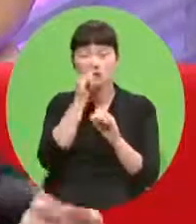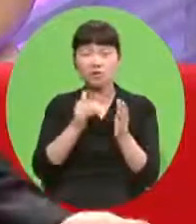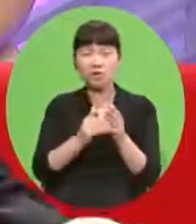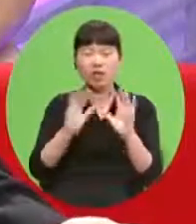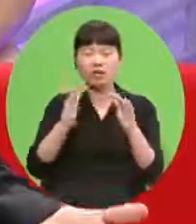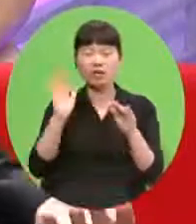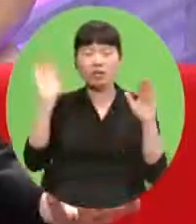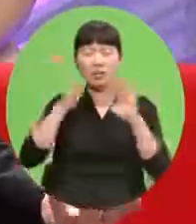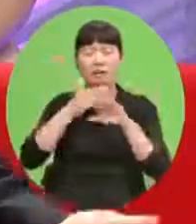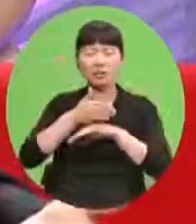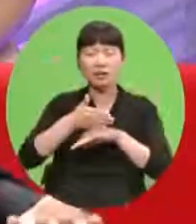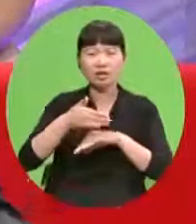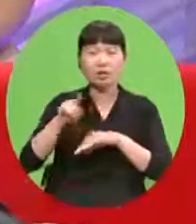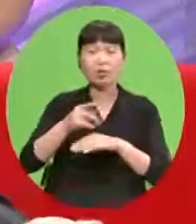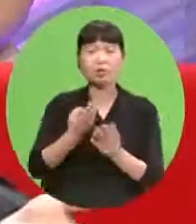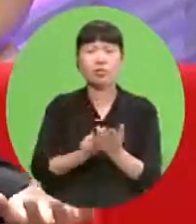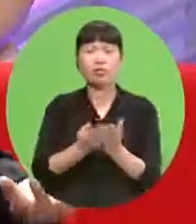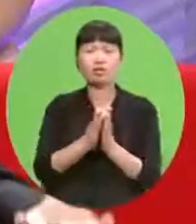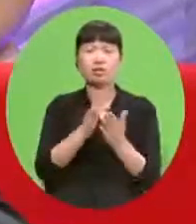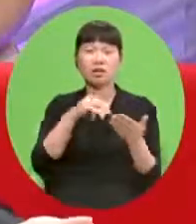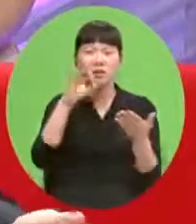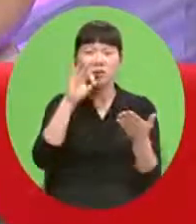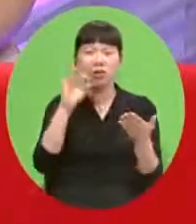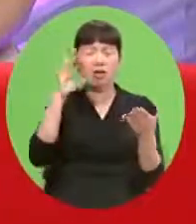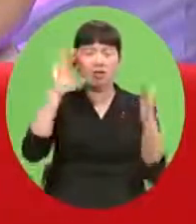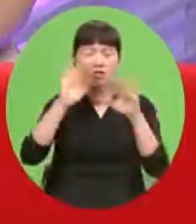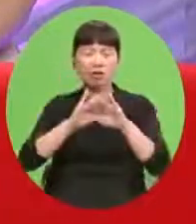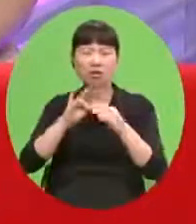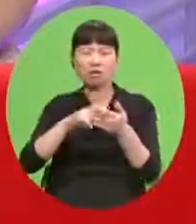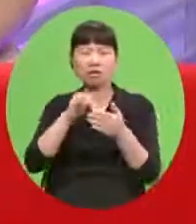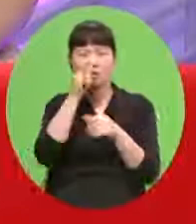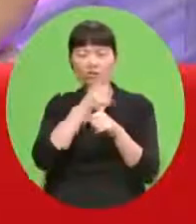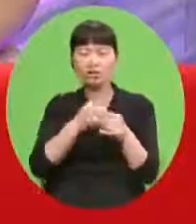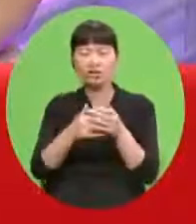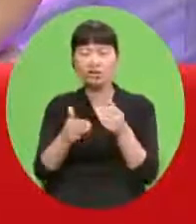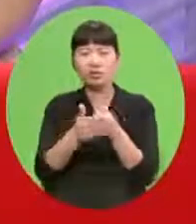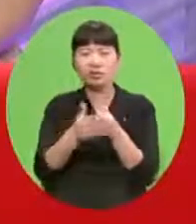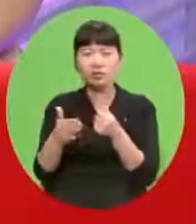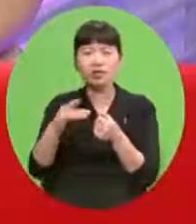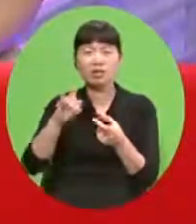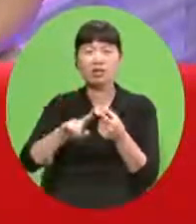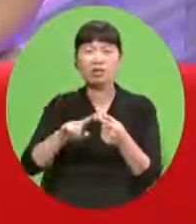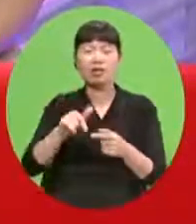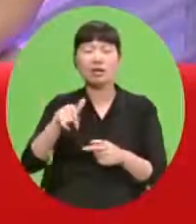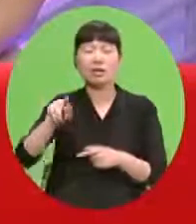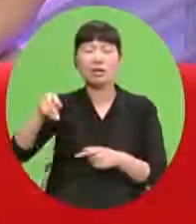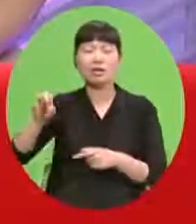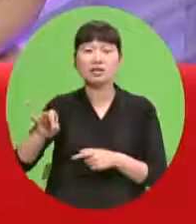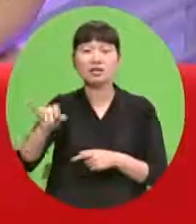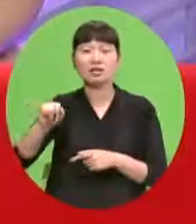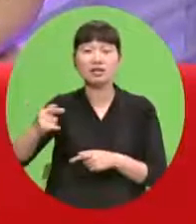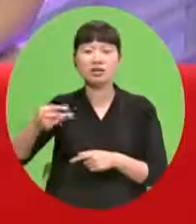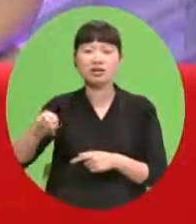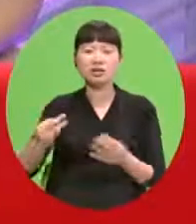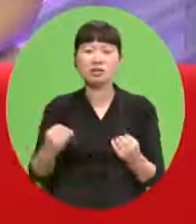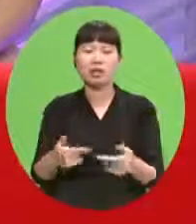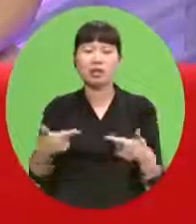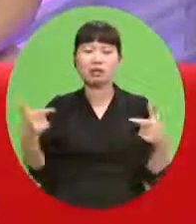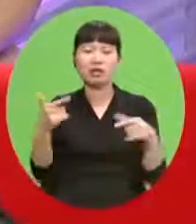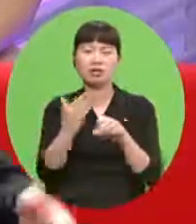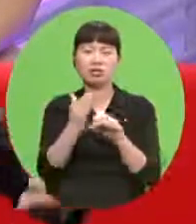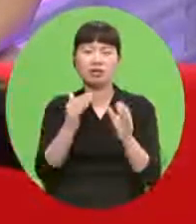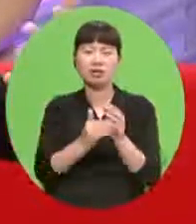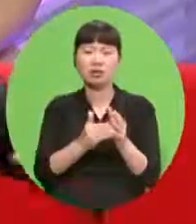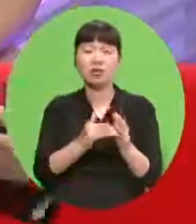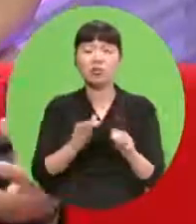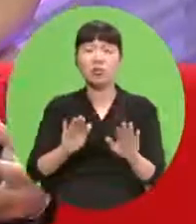애들이 밤늦게까지 누워서 책 보고 어두운 데서 이런 걸 하기 때문에 네. 그래서 그런 가성근시가 요새 좀 많아지는 것 같고